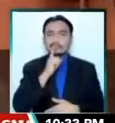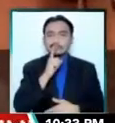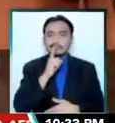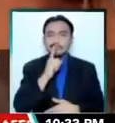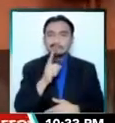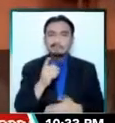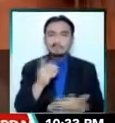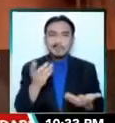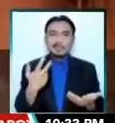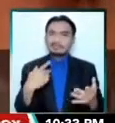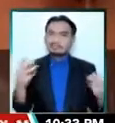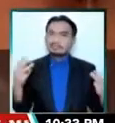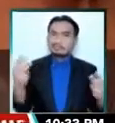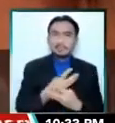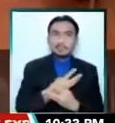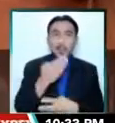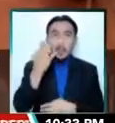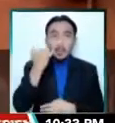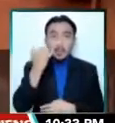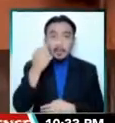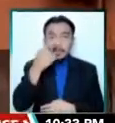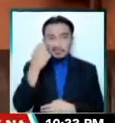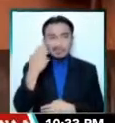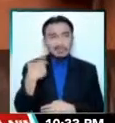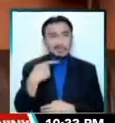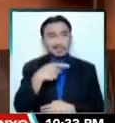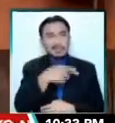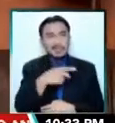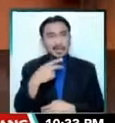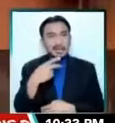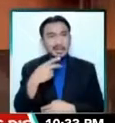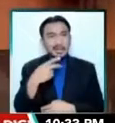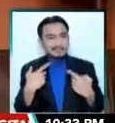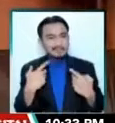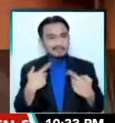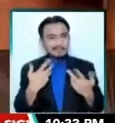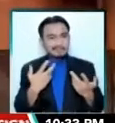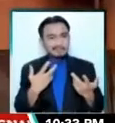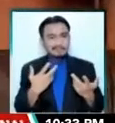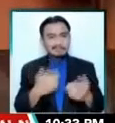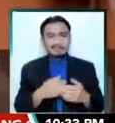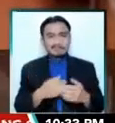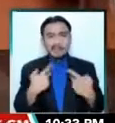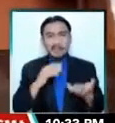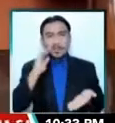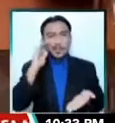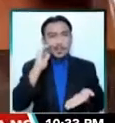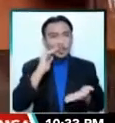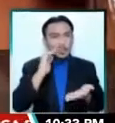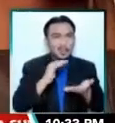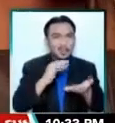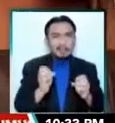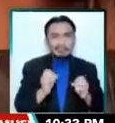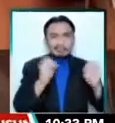Sobrang lala kasi nag-auto-saturation siya. Talagang mas mababa. talagang tatamaan